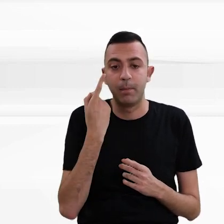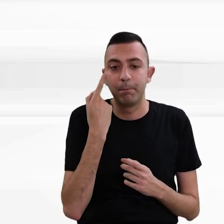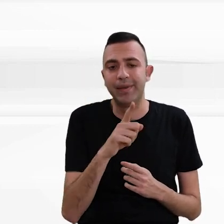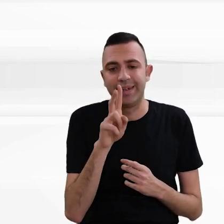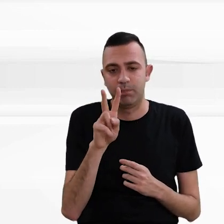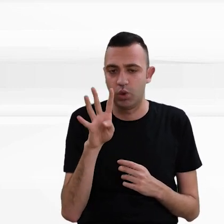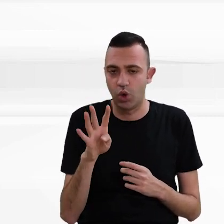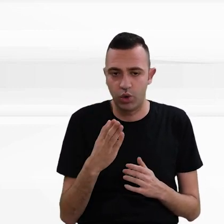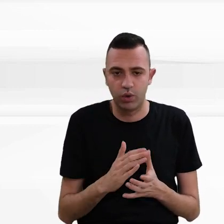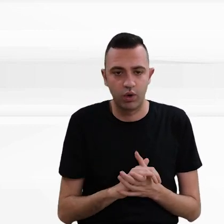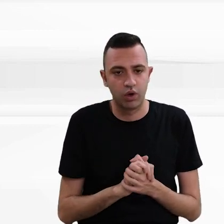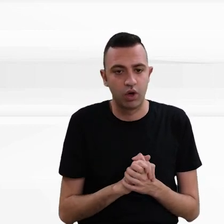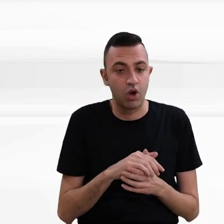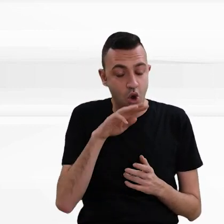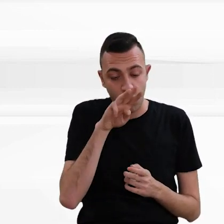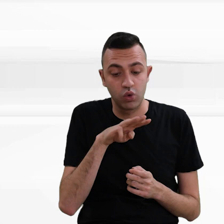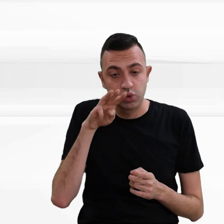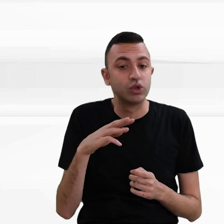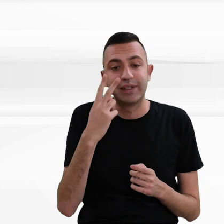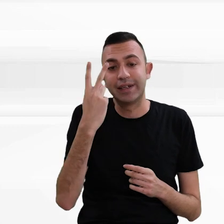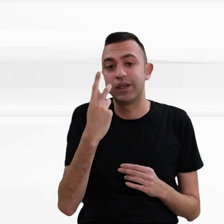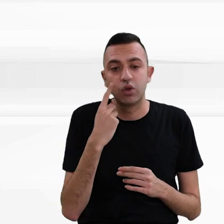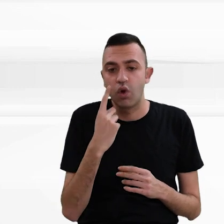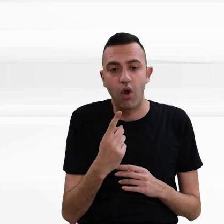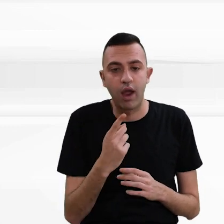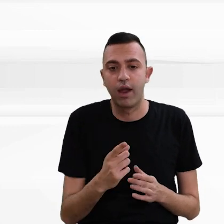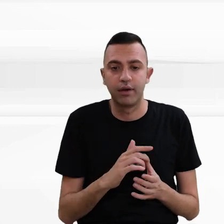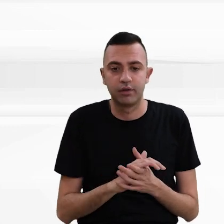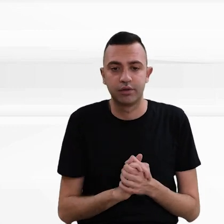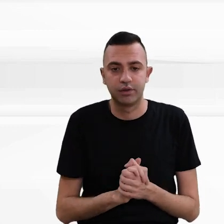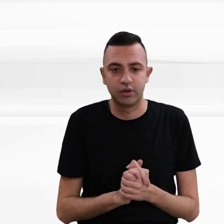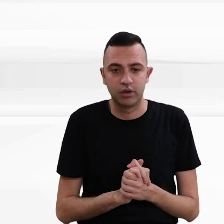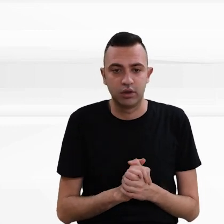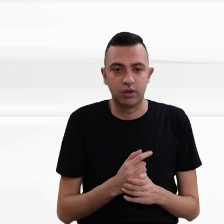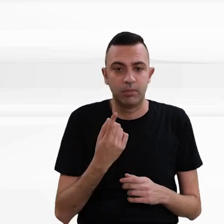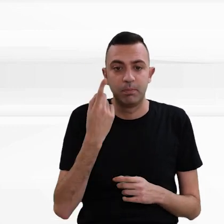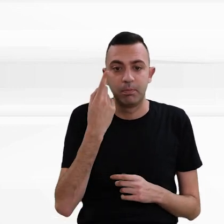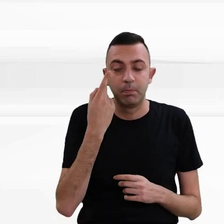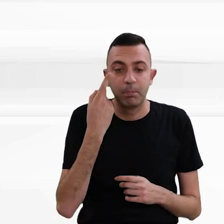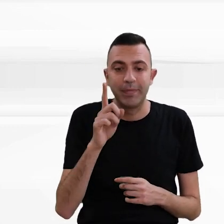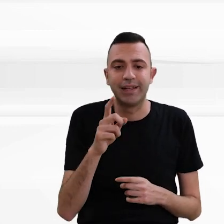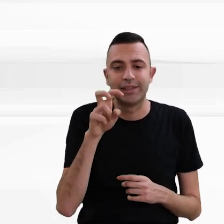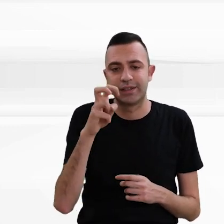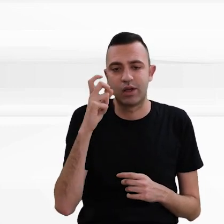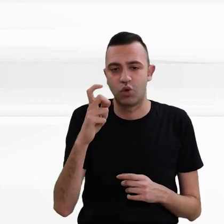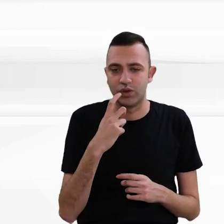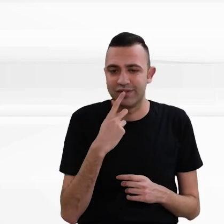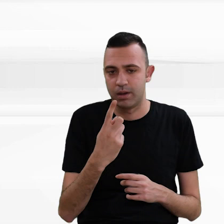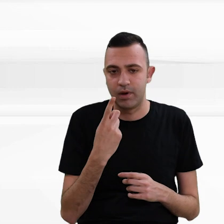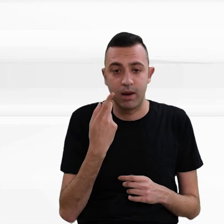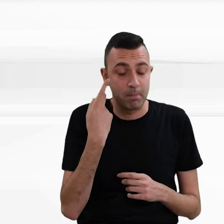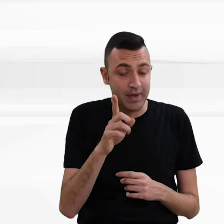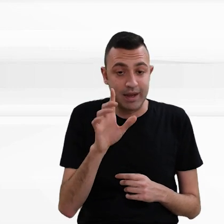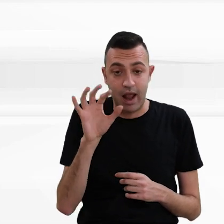1024 33'ün kareside bir 89 dur o